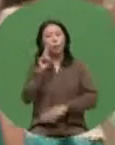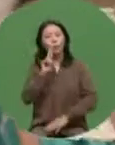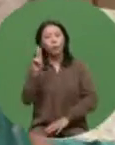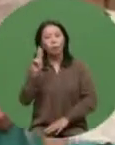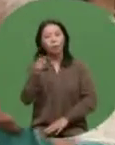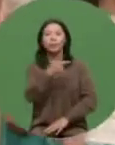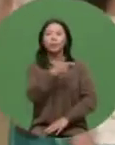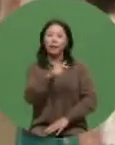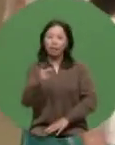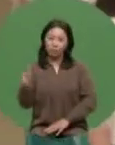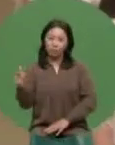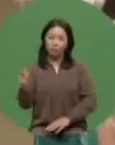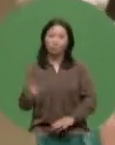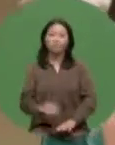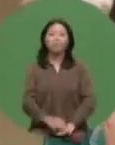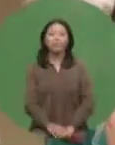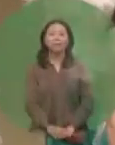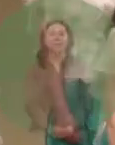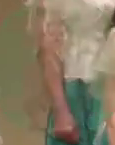で様々。